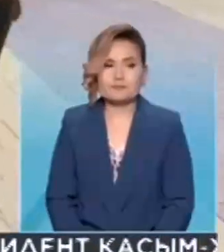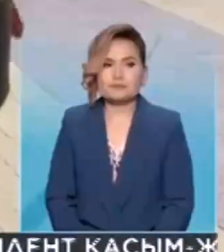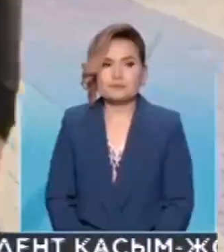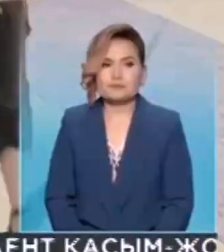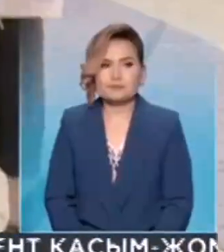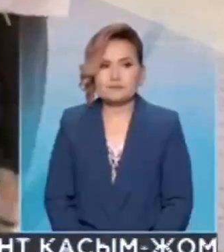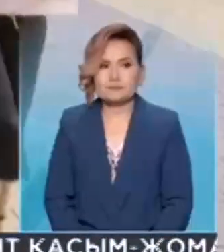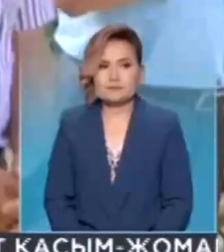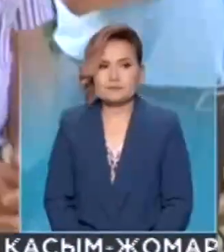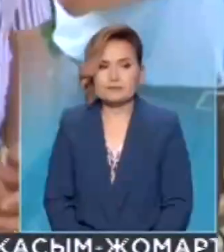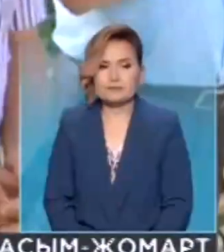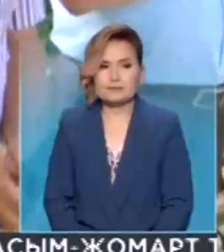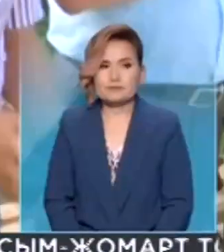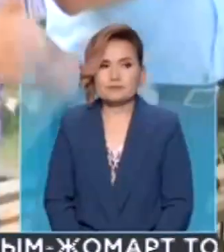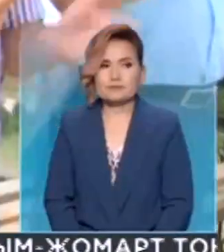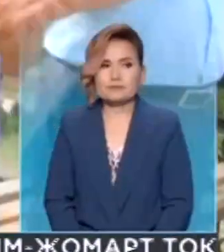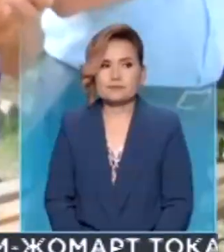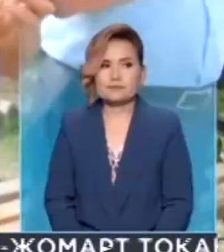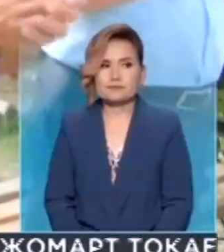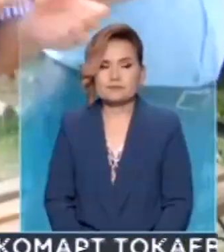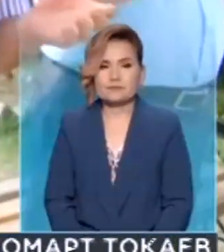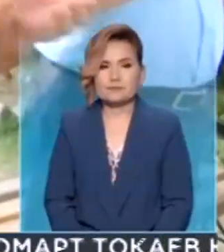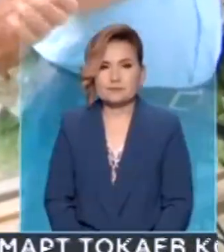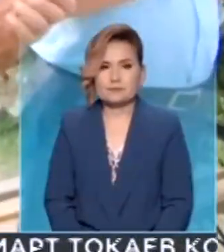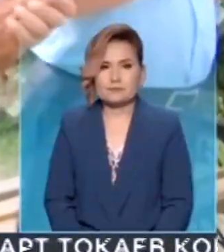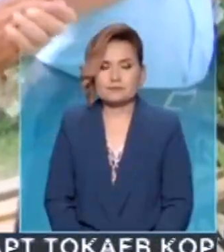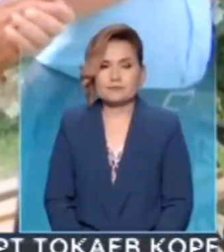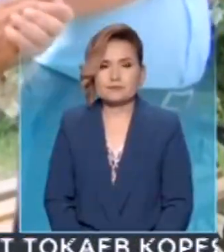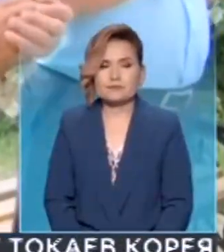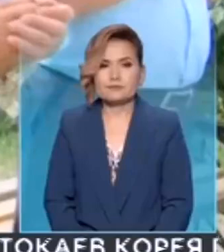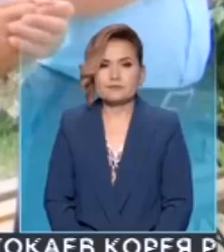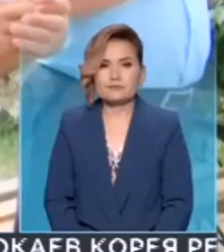Дәуренбек Әбдібек, Қыдырәлі Ахметбеков, Қазақстан ұлттық арнасы, Қостанай облысы.